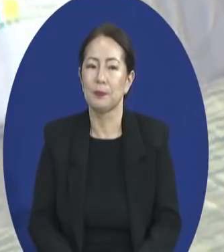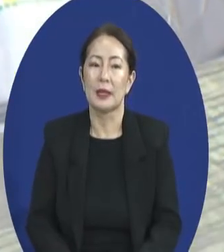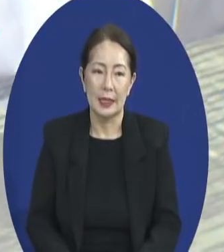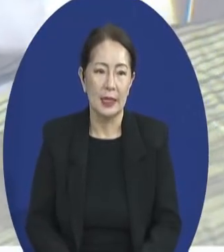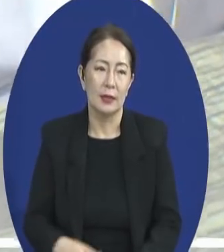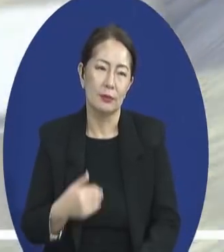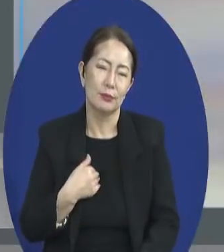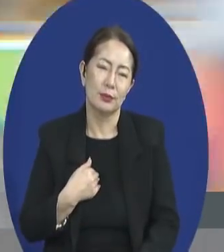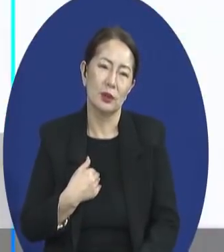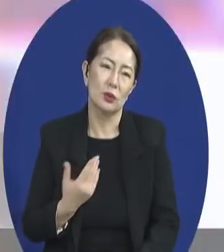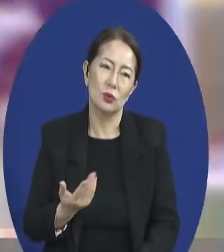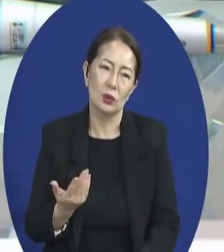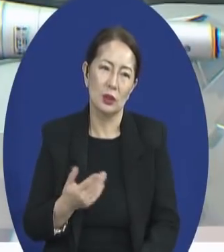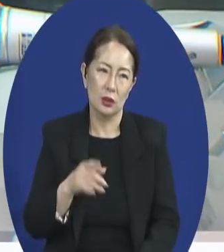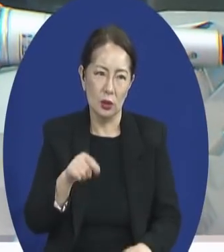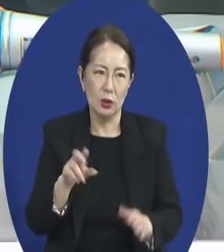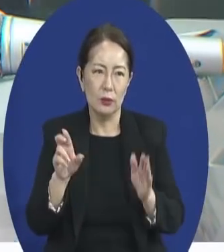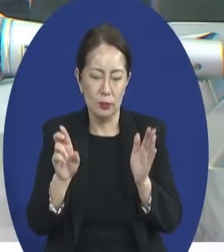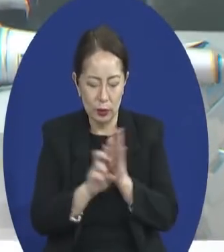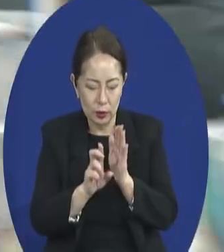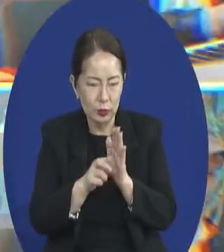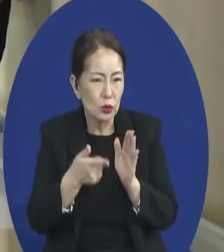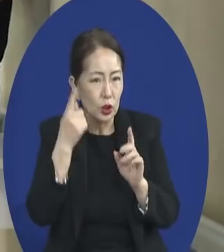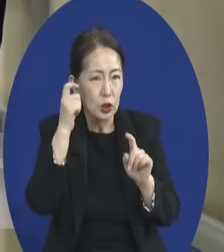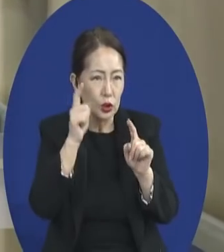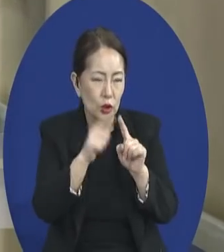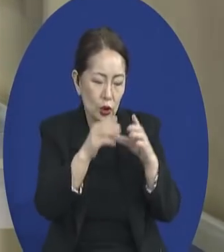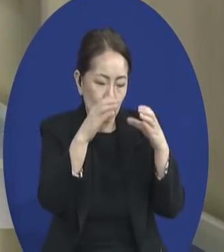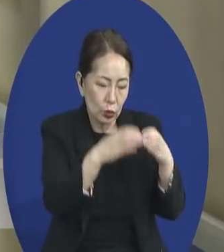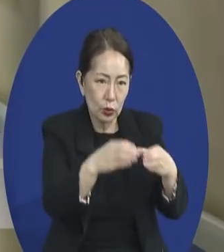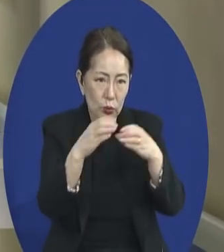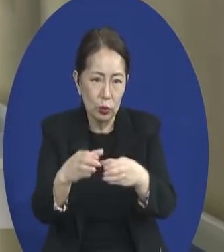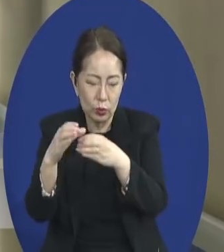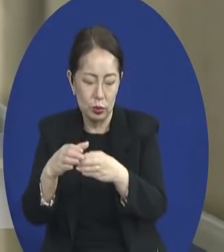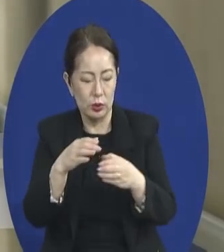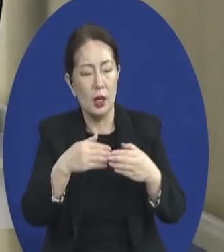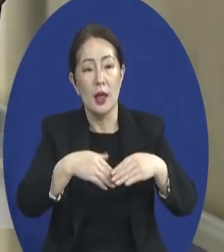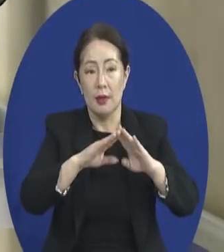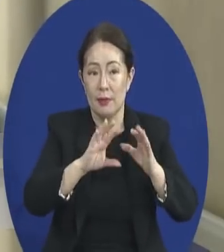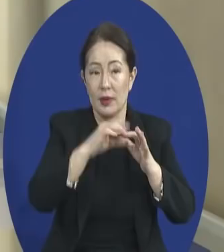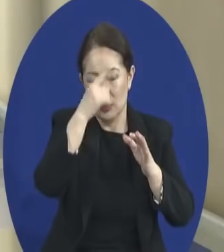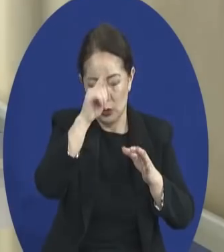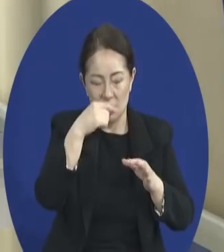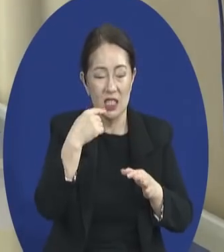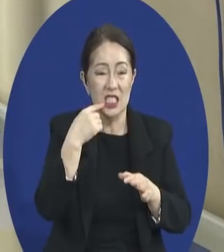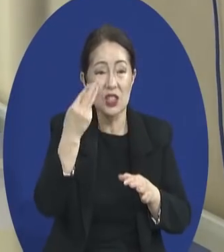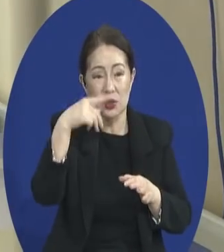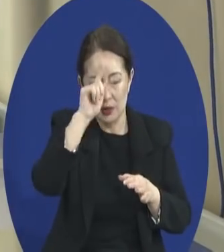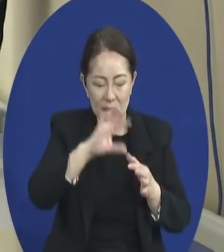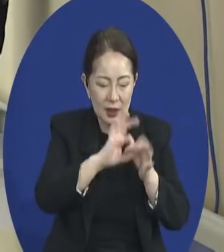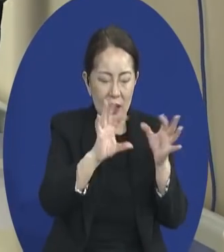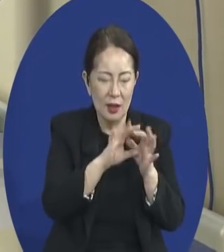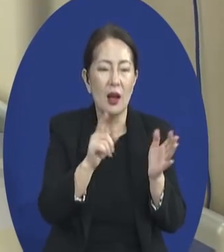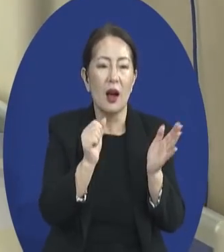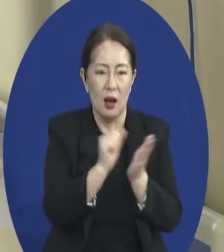та одоо ер нь бол боломжийн зорилт бүлгийнхаа хэсэг дээр ингээд айгүй амжилттай явж байна те. Аа өшөө одоо би нэг заавал